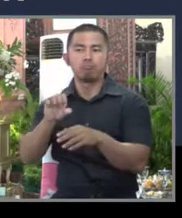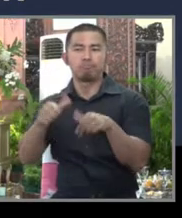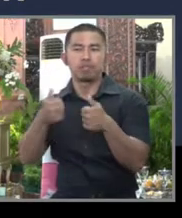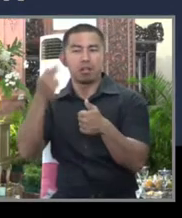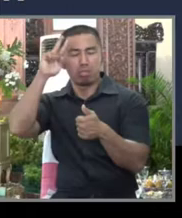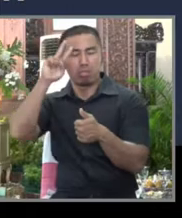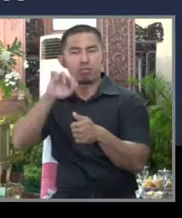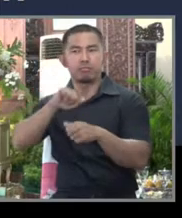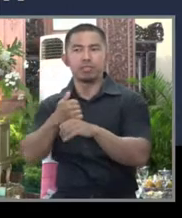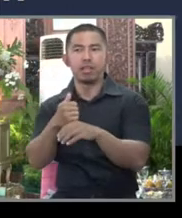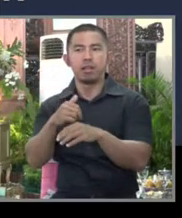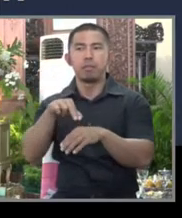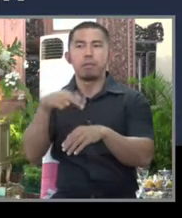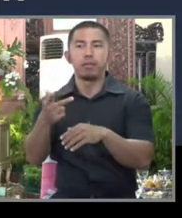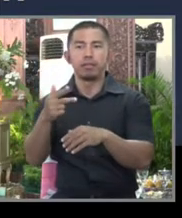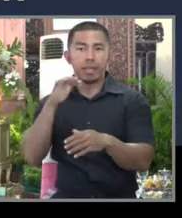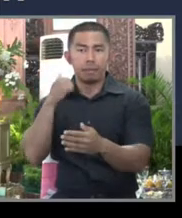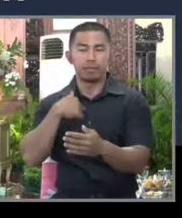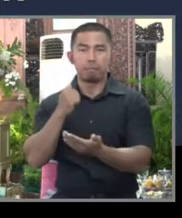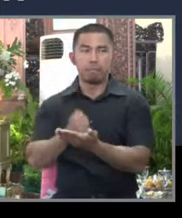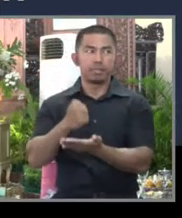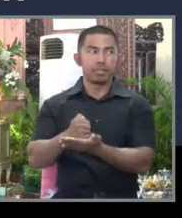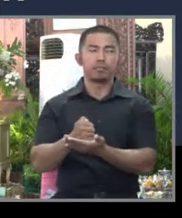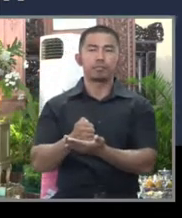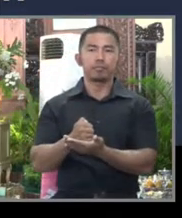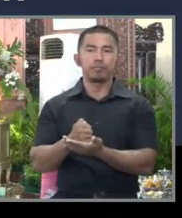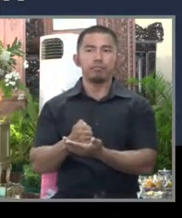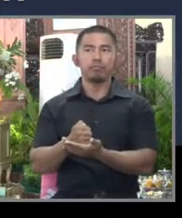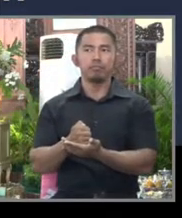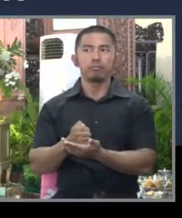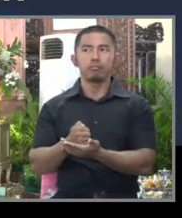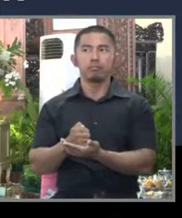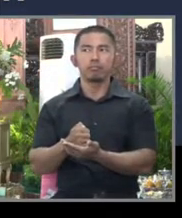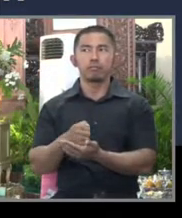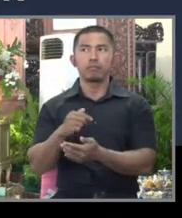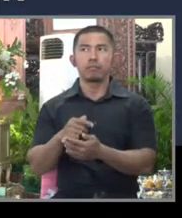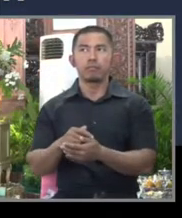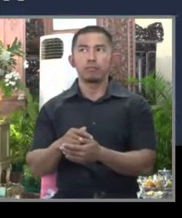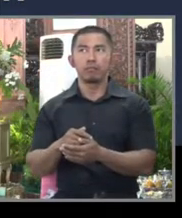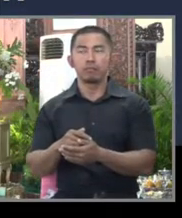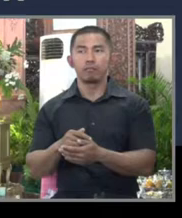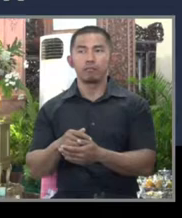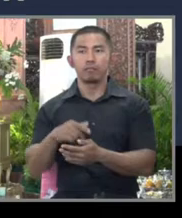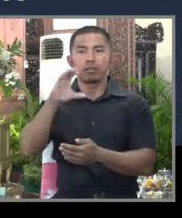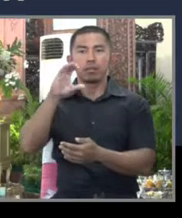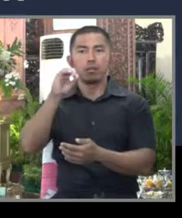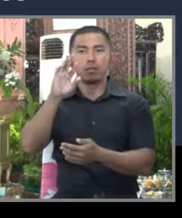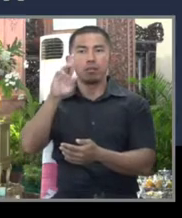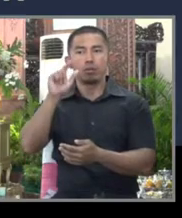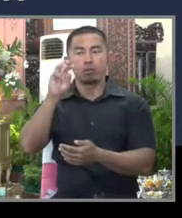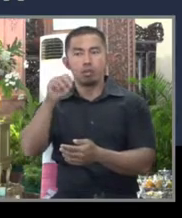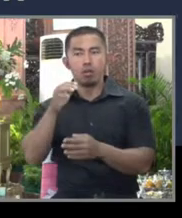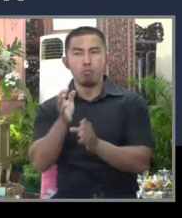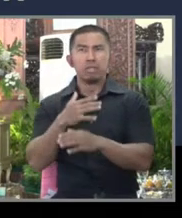bisa melompat. Saya pastikan. Harga minyak jatuh, corona membuat panik